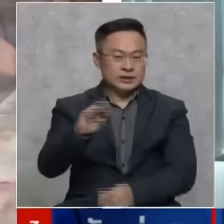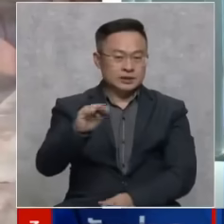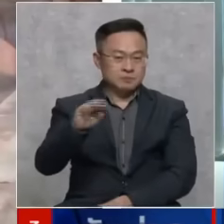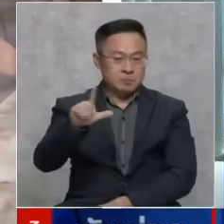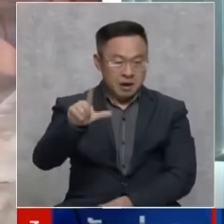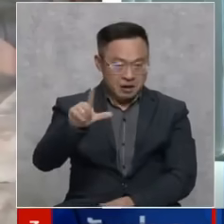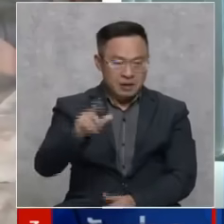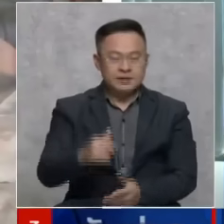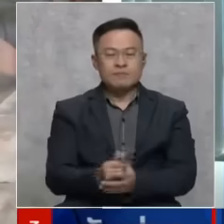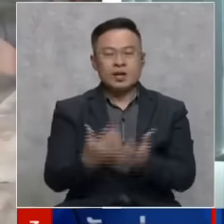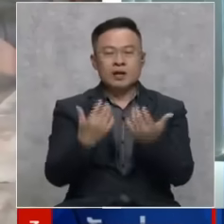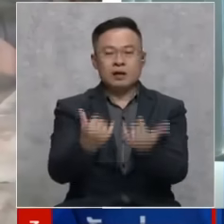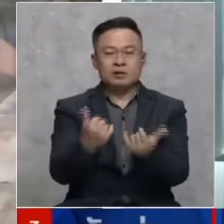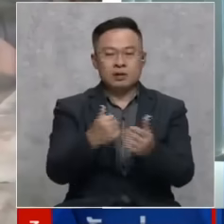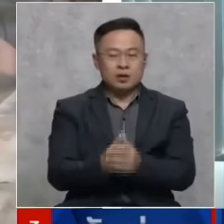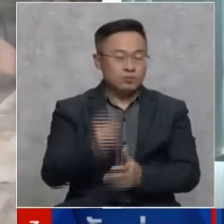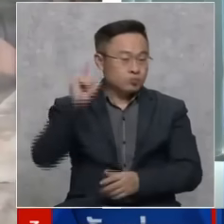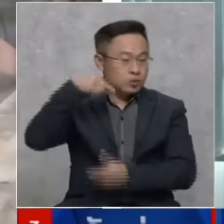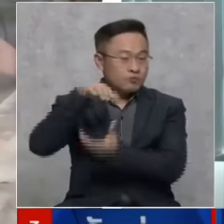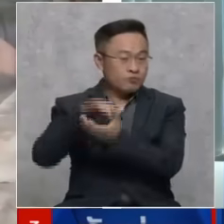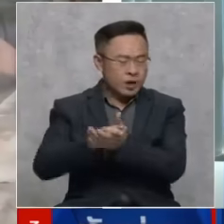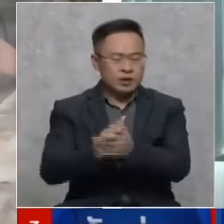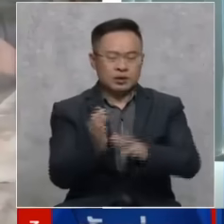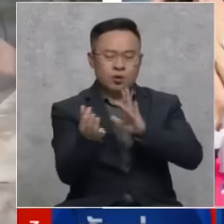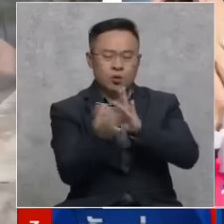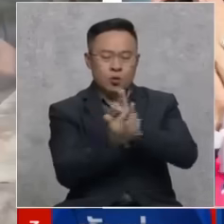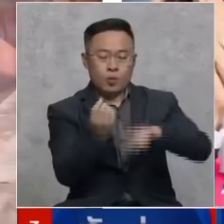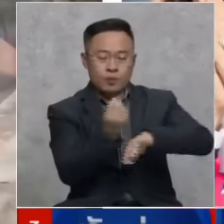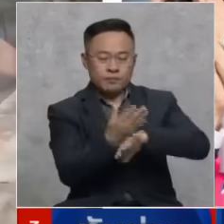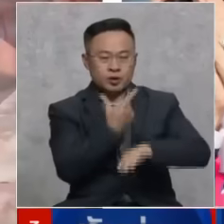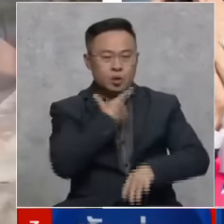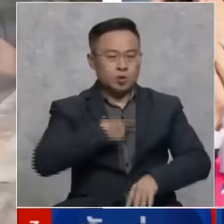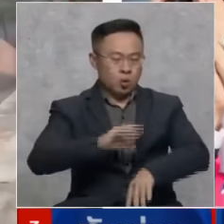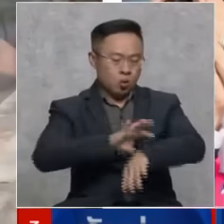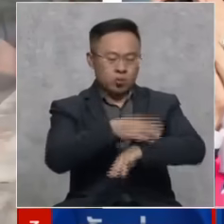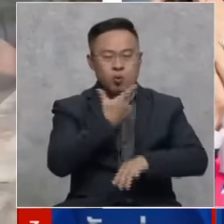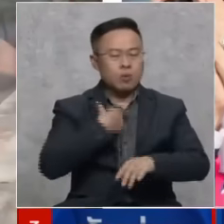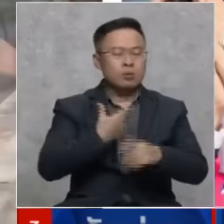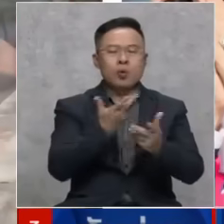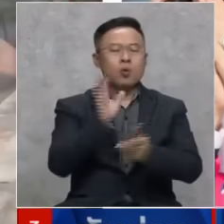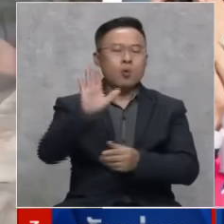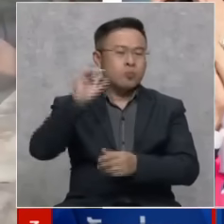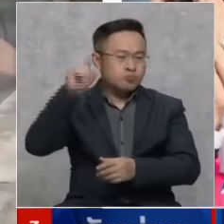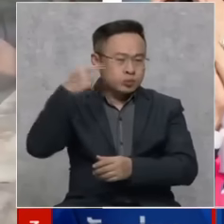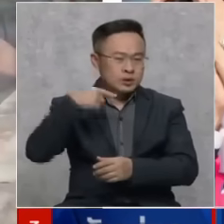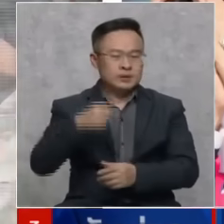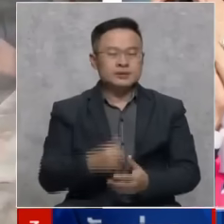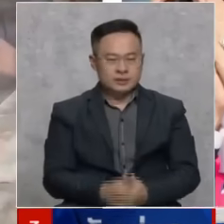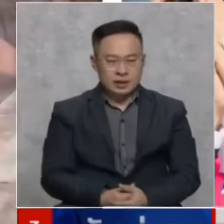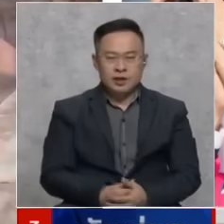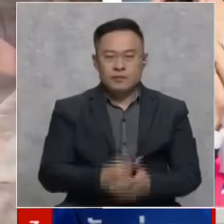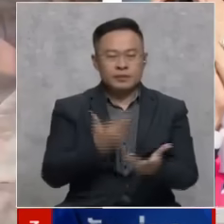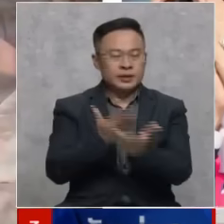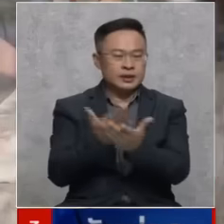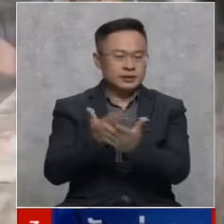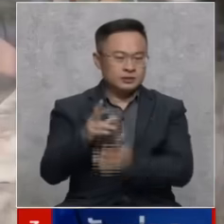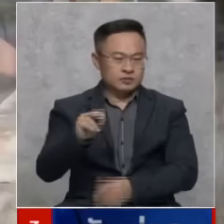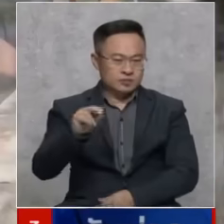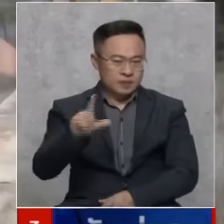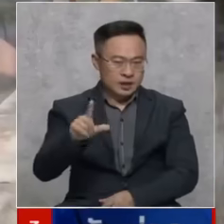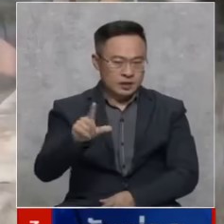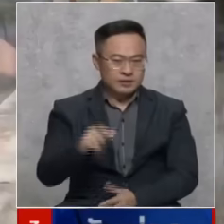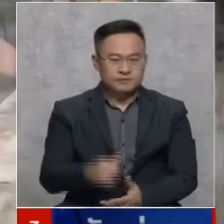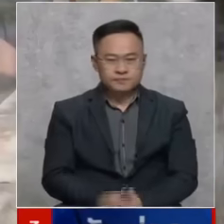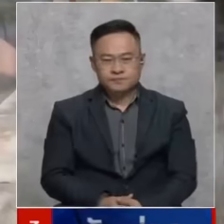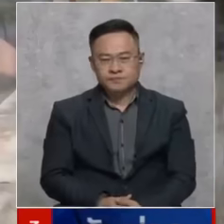แหวนเพชรก็ดีนะคะสร้อยคอก็ดีรวมๆแล้ว30ล้านบาทค่ะ ค่ะไปเช็คกันต่อเลยนะคะไปดูสำหรับฝั่ง